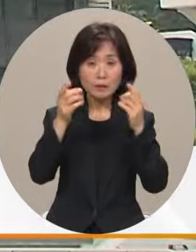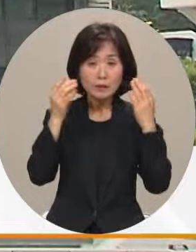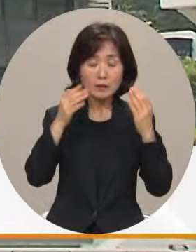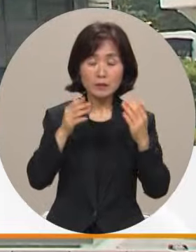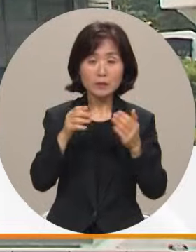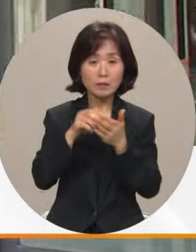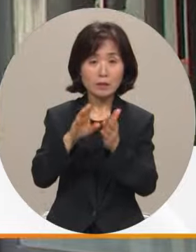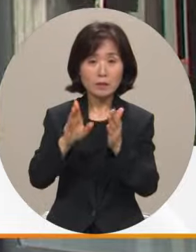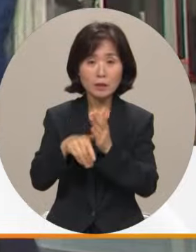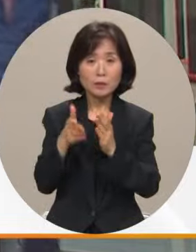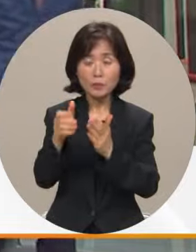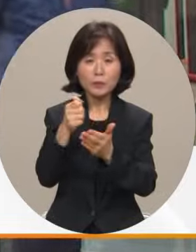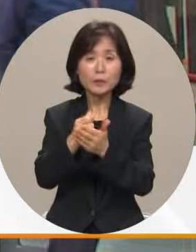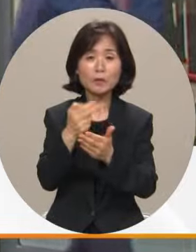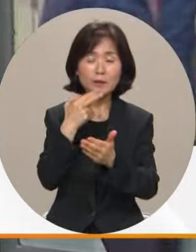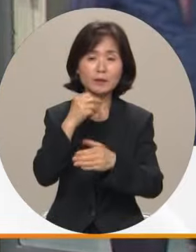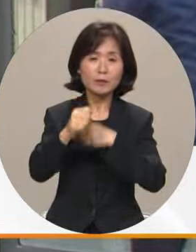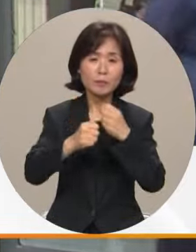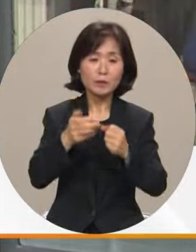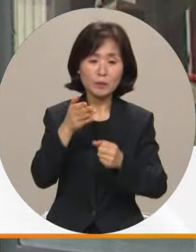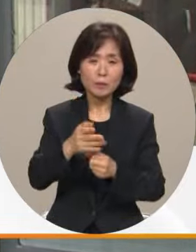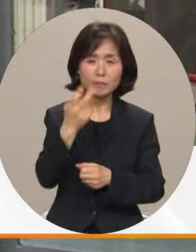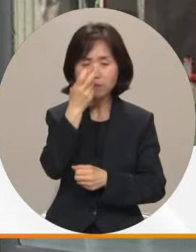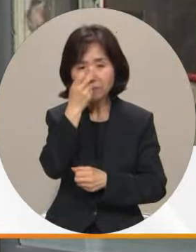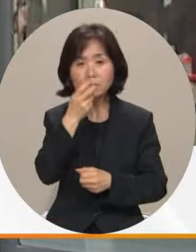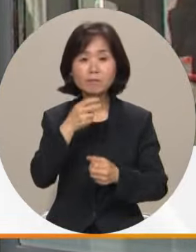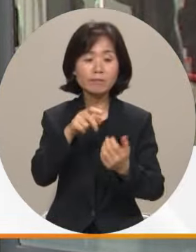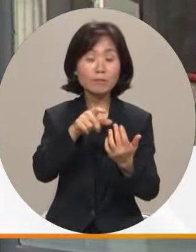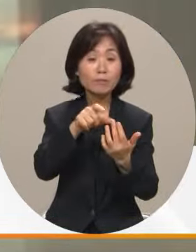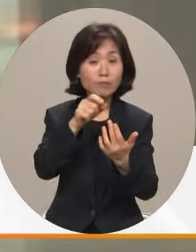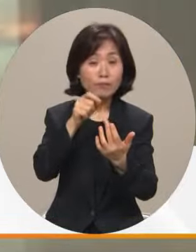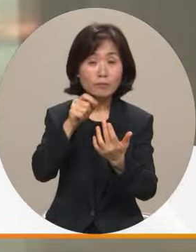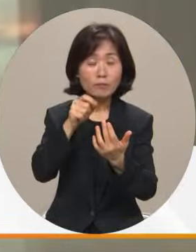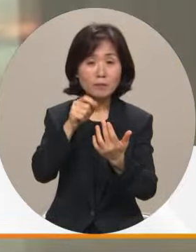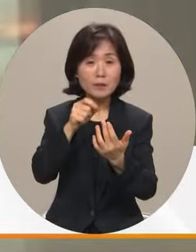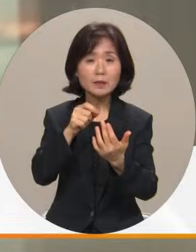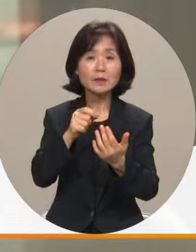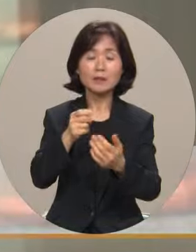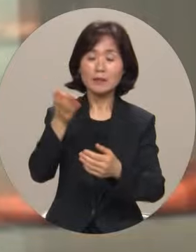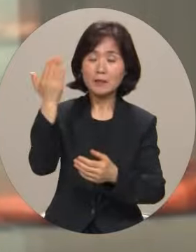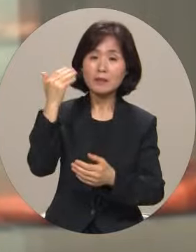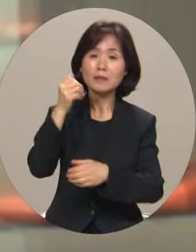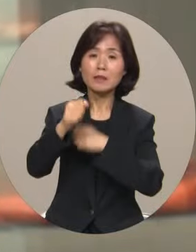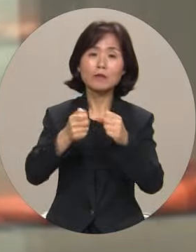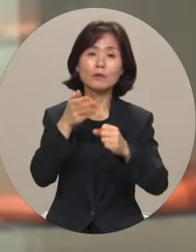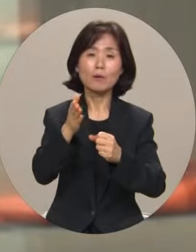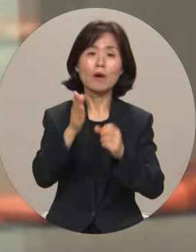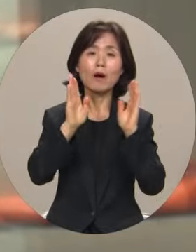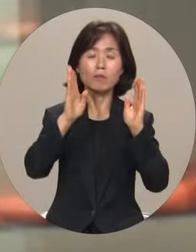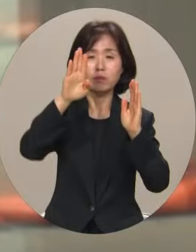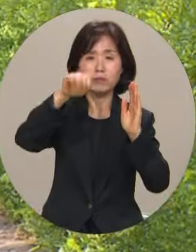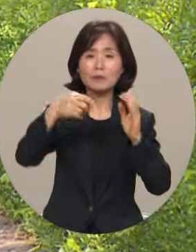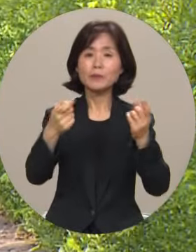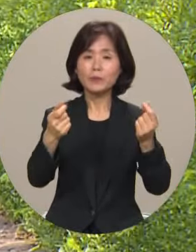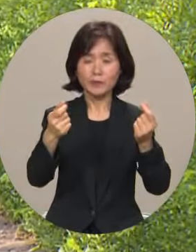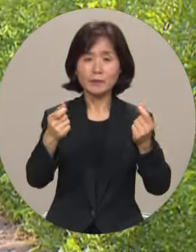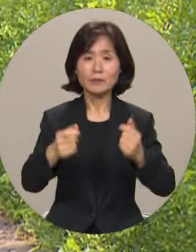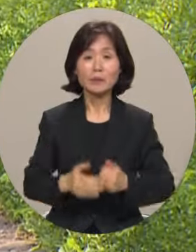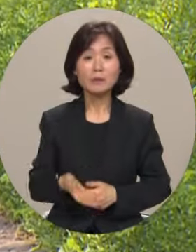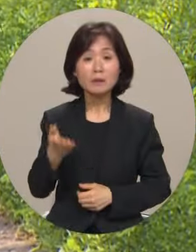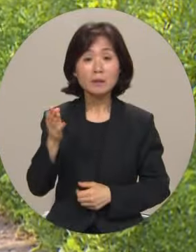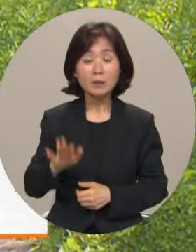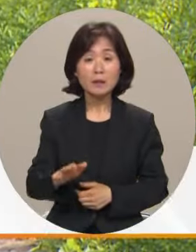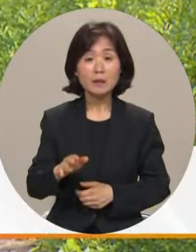입학해 자유롭게 전공을 탐색하고 선택한다는 점에서 기존의 자유전공 학부와 비슷한 취지로 운영됩니다